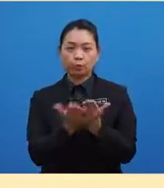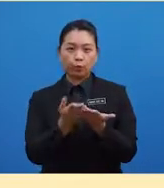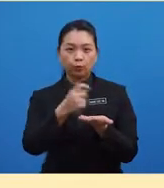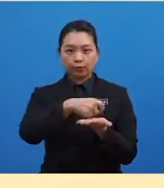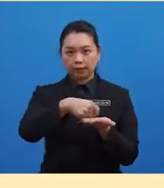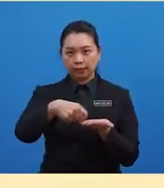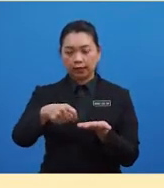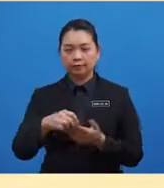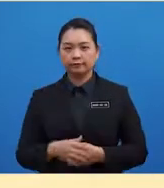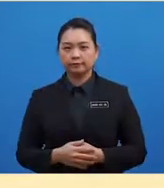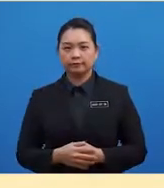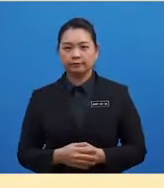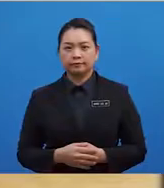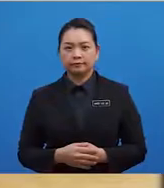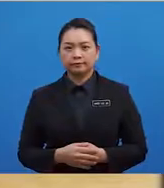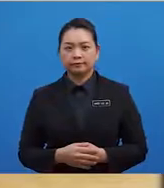catatan.